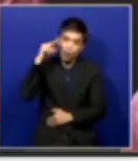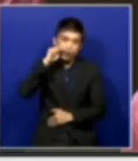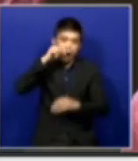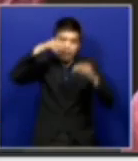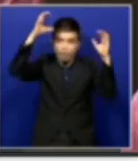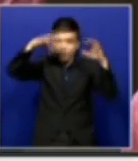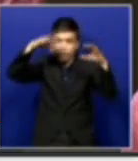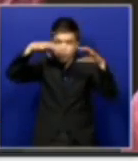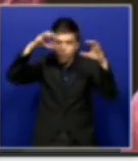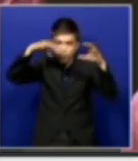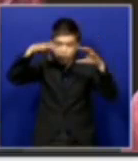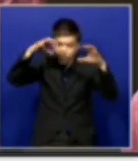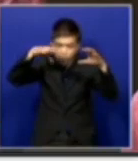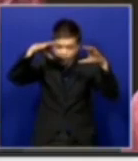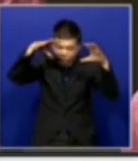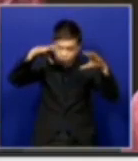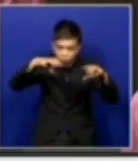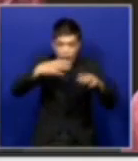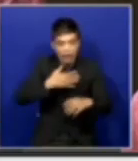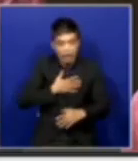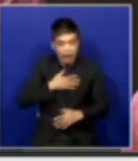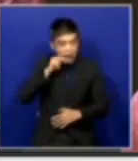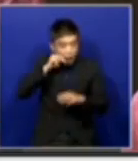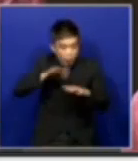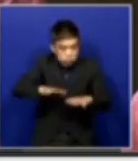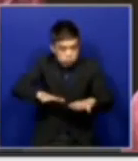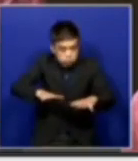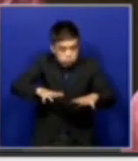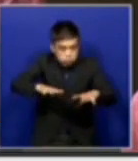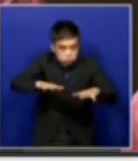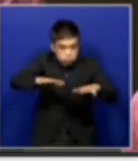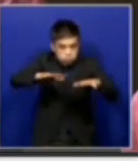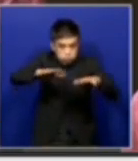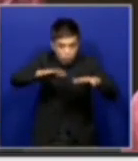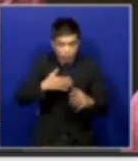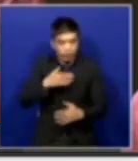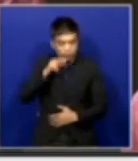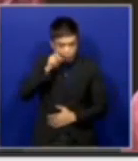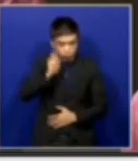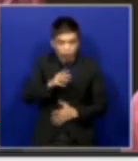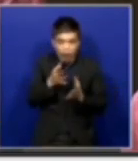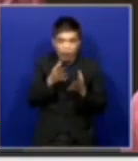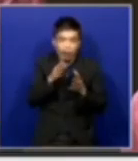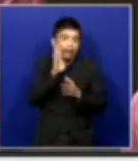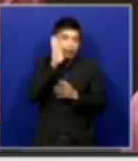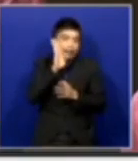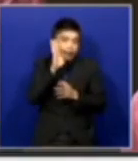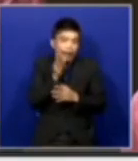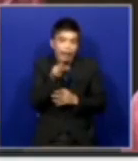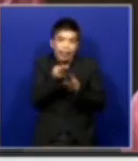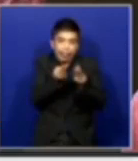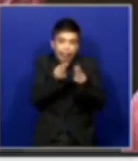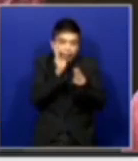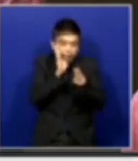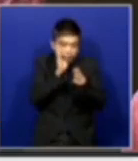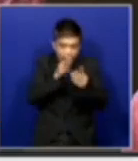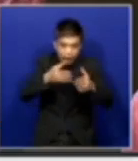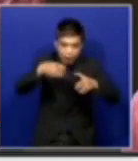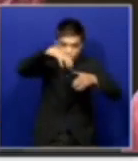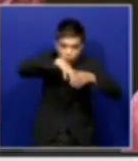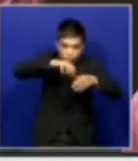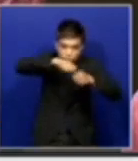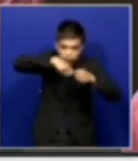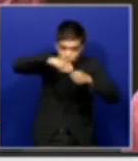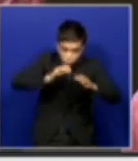ลที่ผ่านมาผมต้องไปเอากระสอบทรายไปอุดตลิ่งกับพี่น้องประชาชนนะครับนี่คือสิ่งที่พวกเราลำบากพวกเ